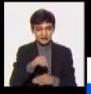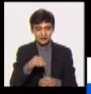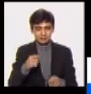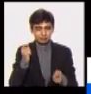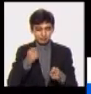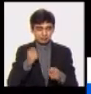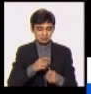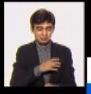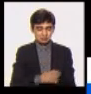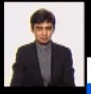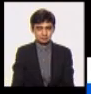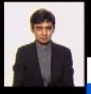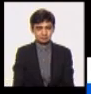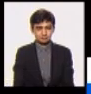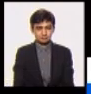сковородам.